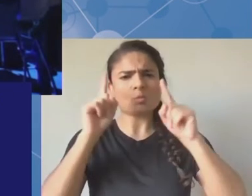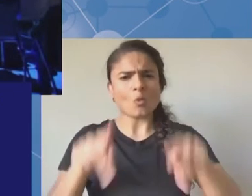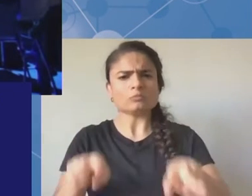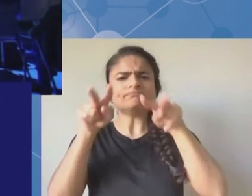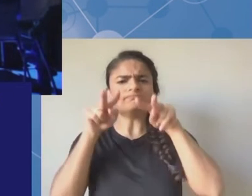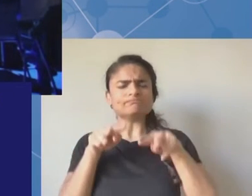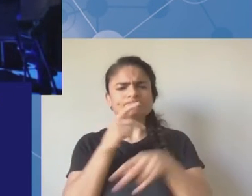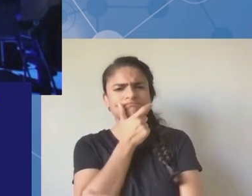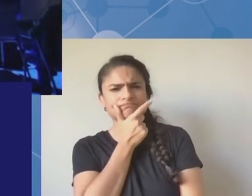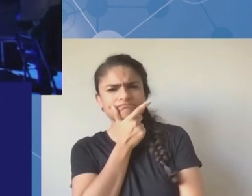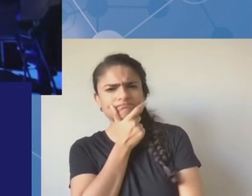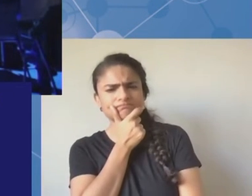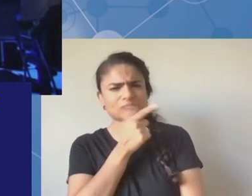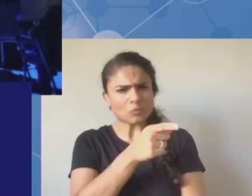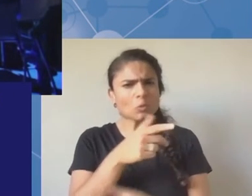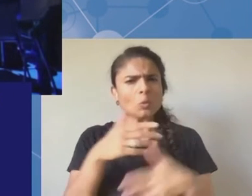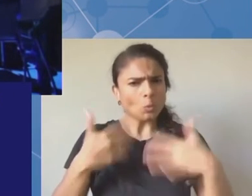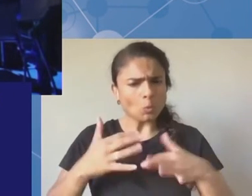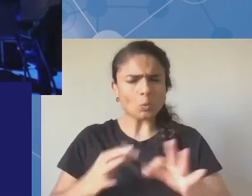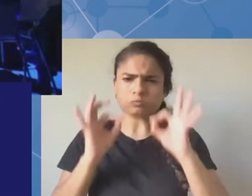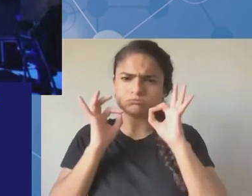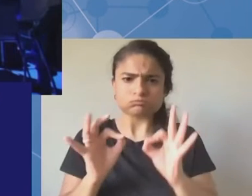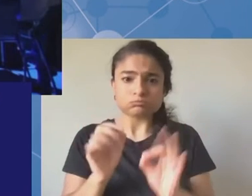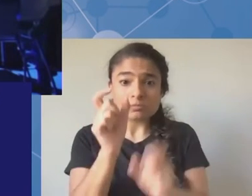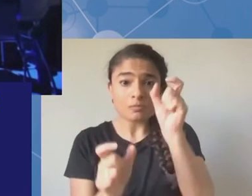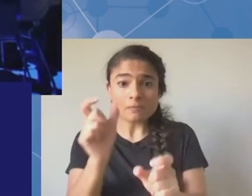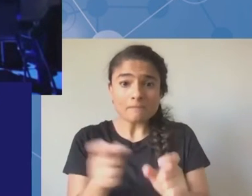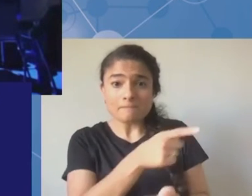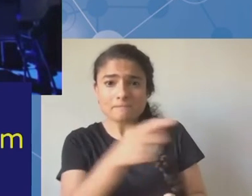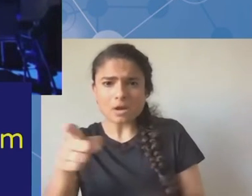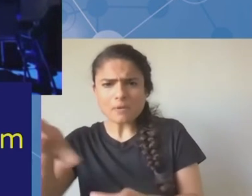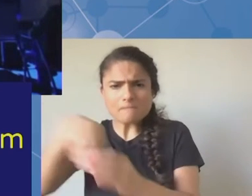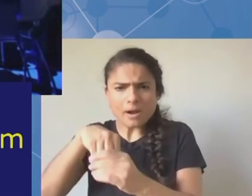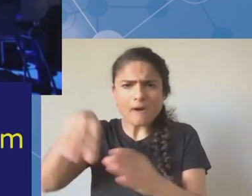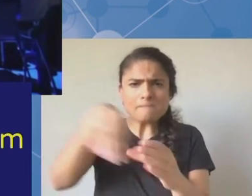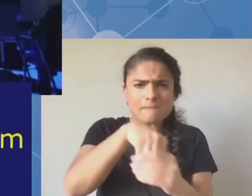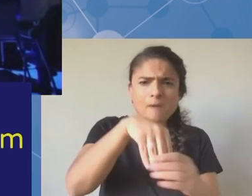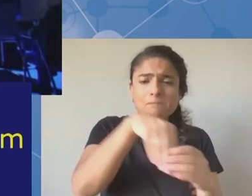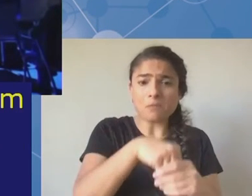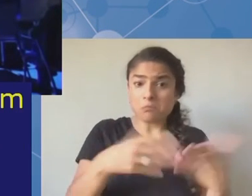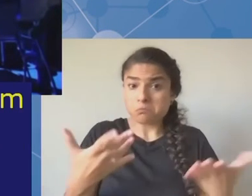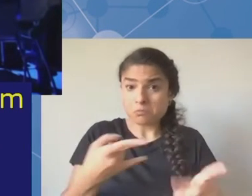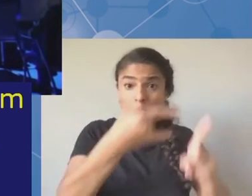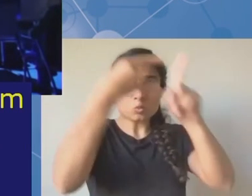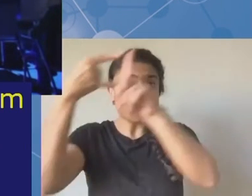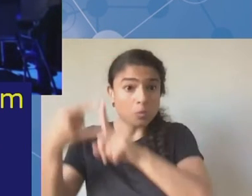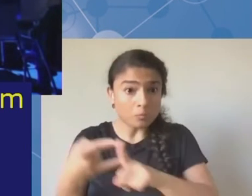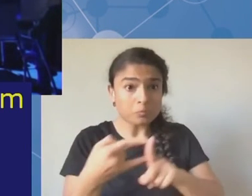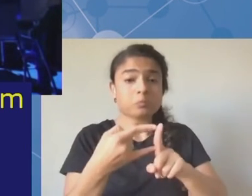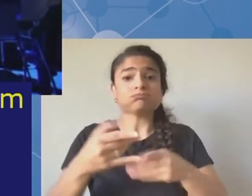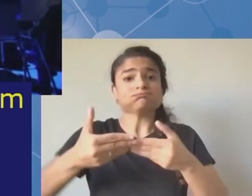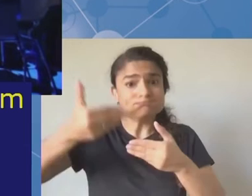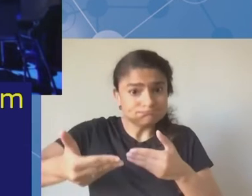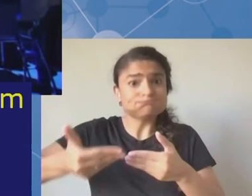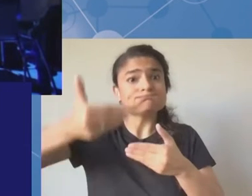заинтересованными лицами во времена пандемии, но я думаю, что важнее было бы принимать участие